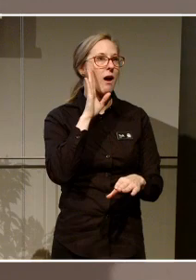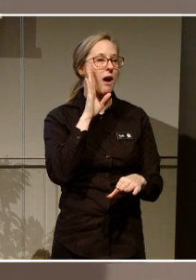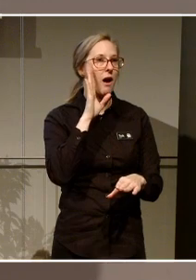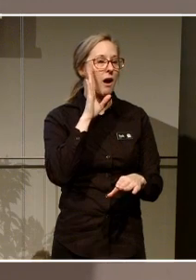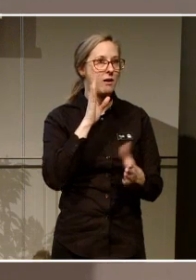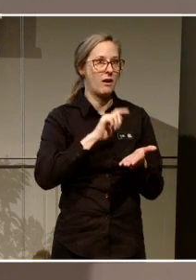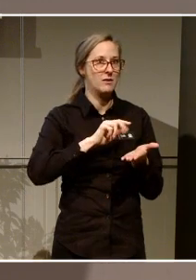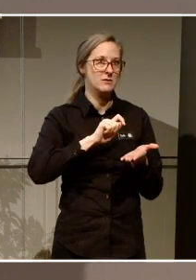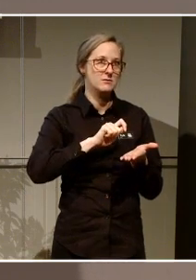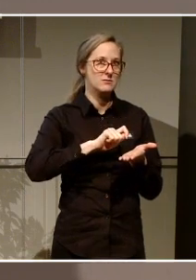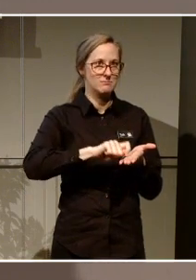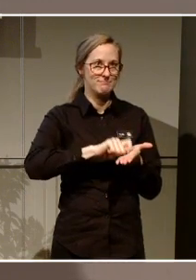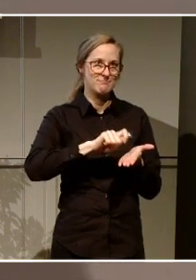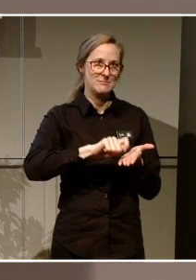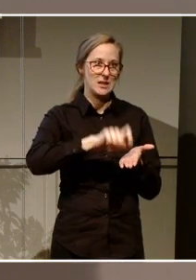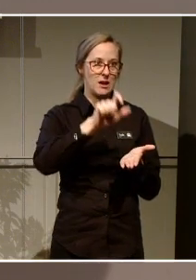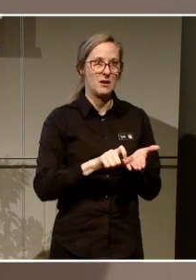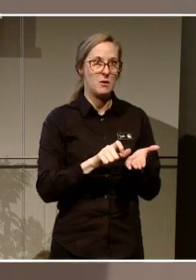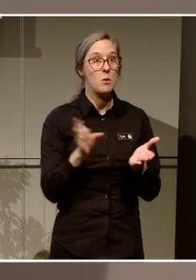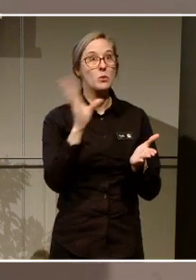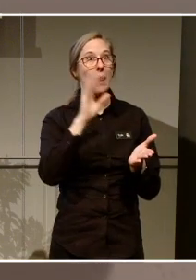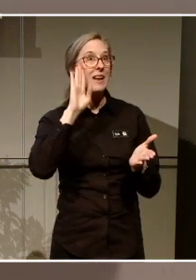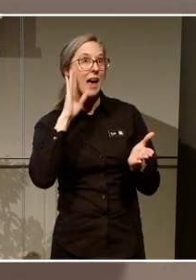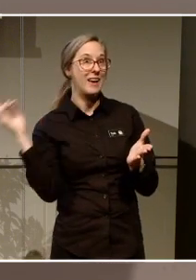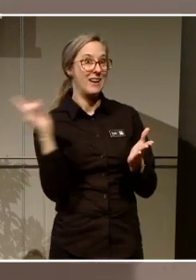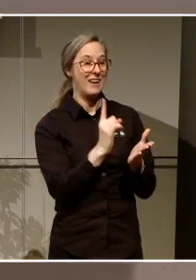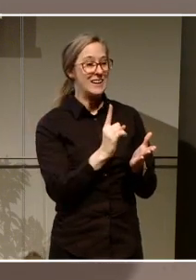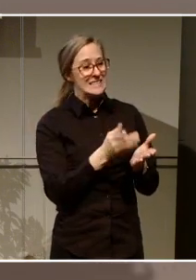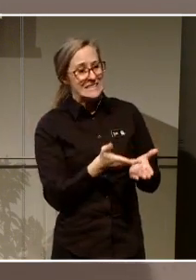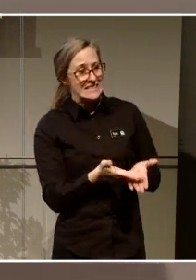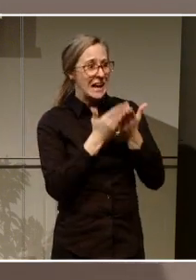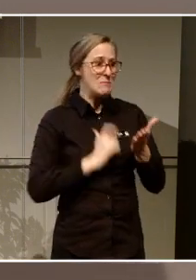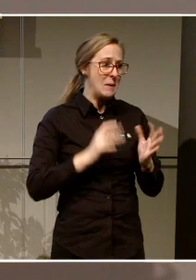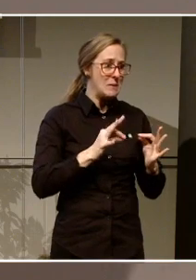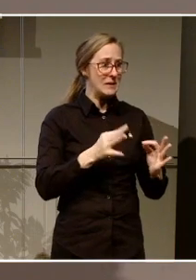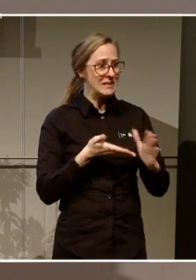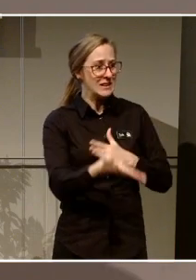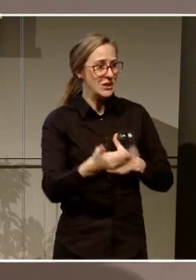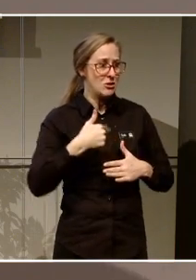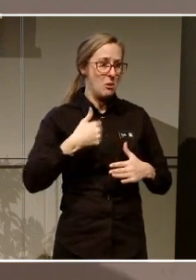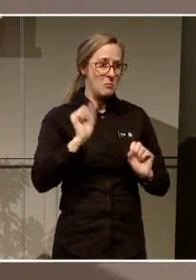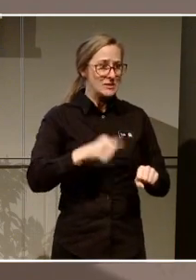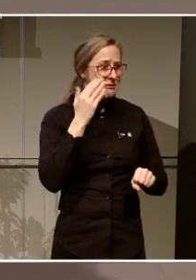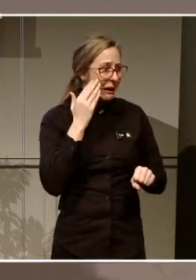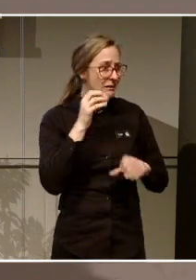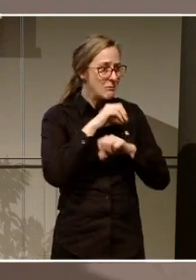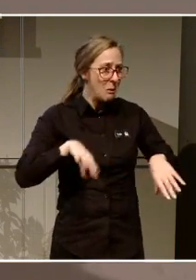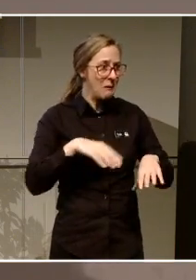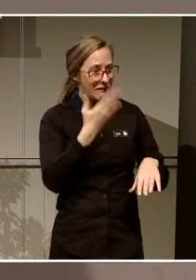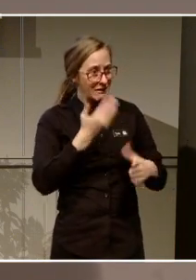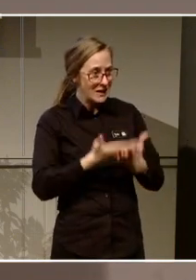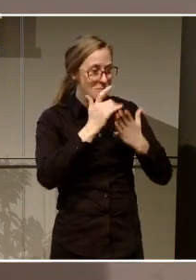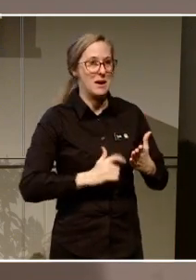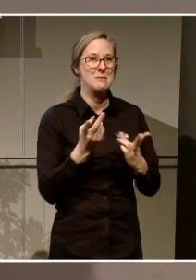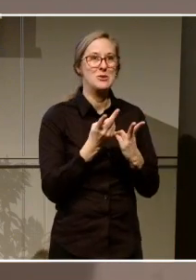på hierarkierna, för läkarna fick komma och böna och be. Kan du hjälpa mig att ta ut det här? Jag behöver få veta. Ja. Men